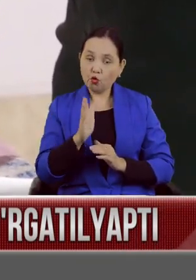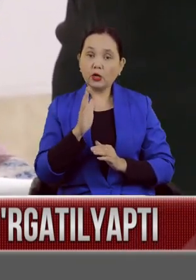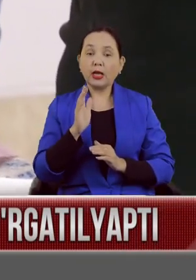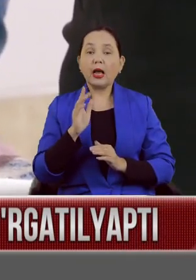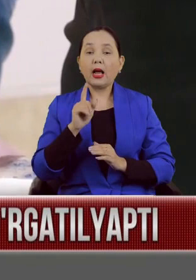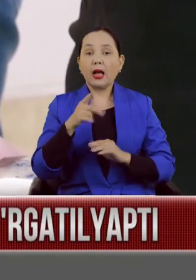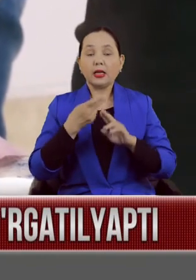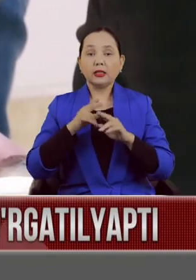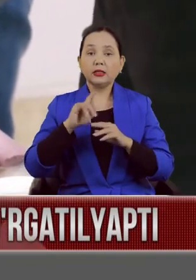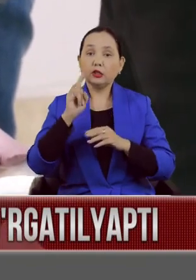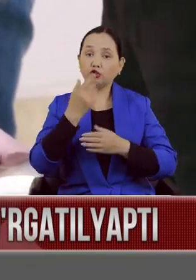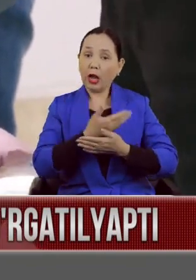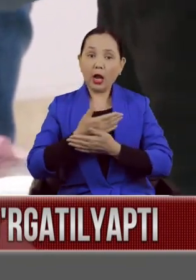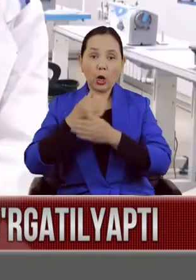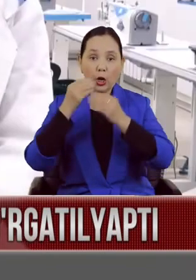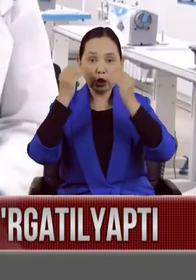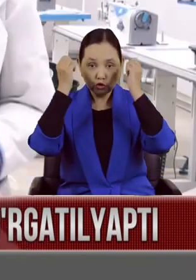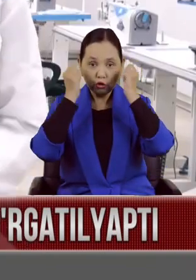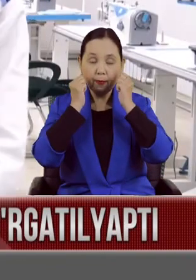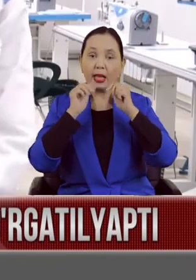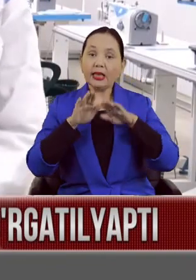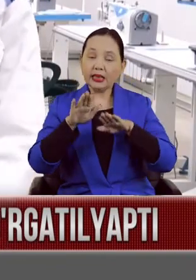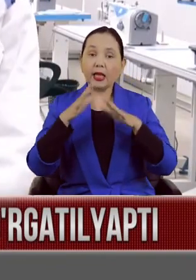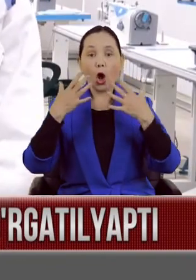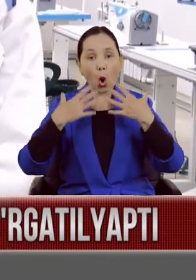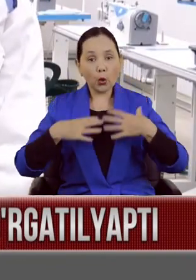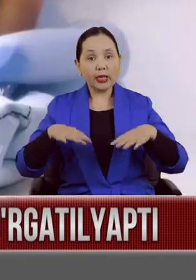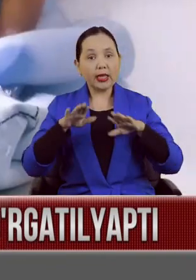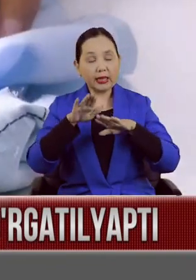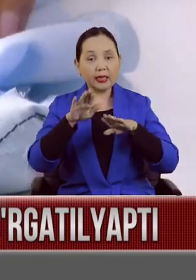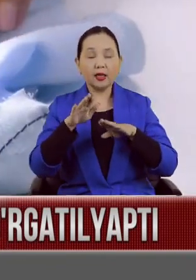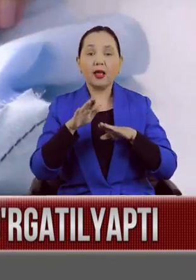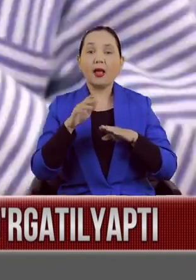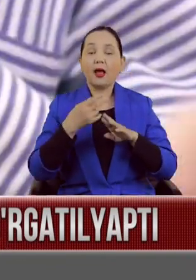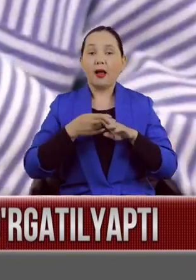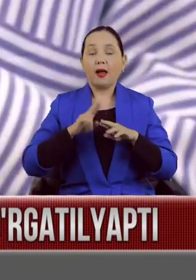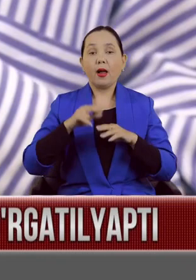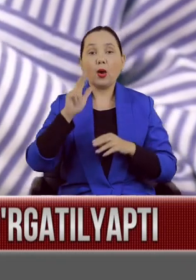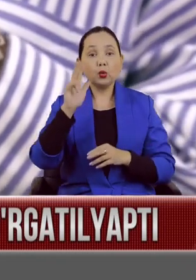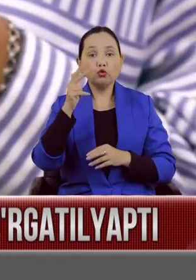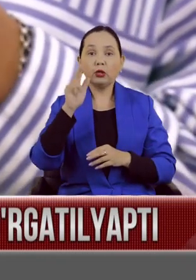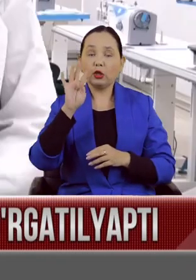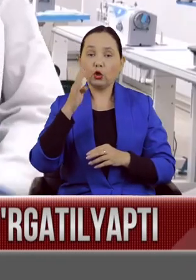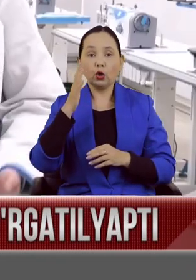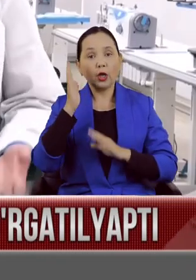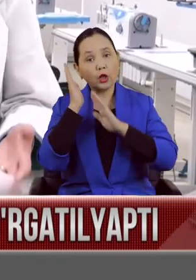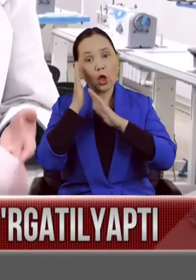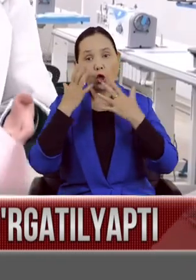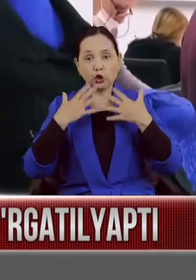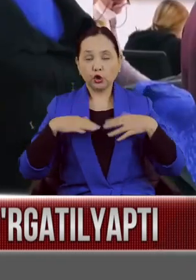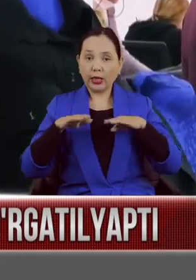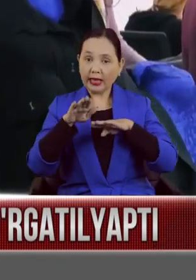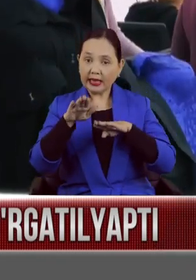bo'ldi. Chaqaloqlar shapkasini tikdi. Ustiga kiyadigan ko'ylagini tikdi. 3-chi sinf, 4-chi sinf bolalarga nashinishki